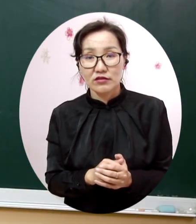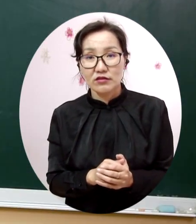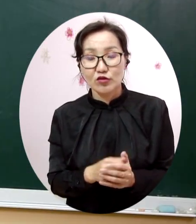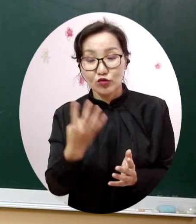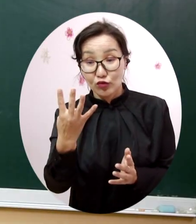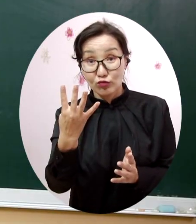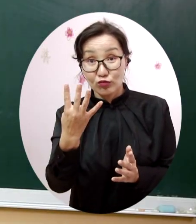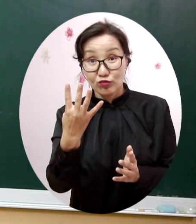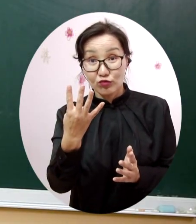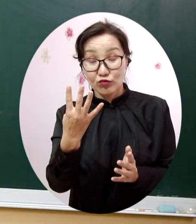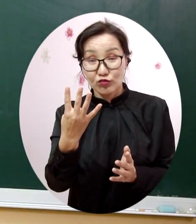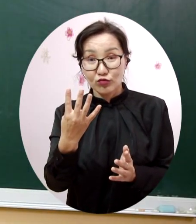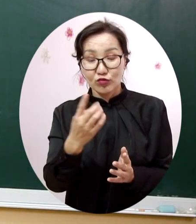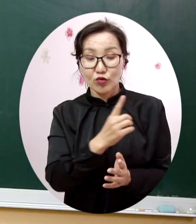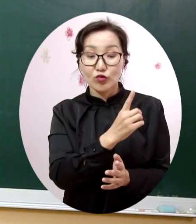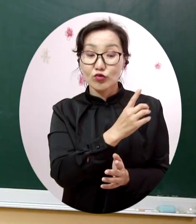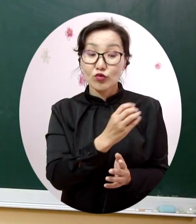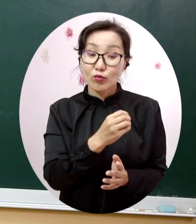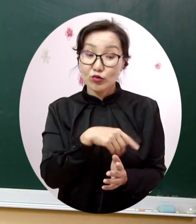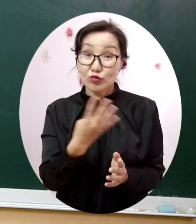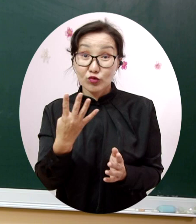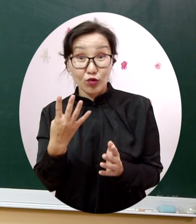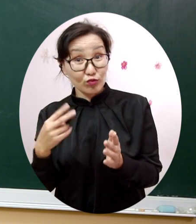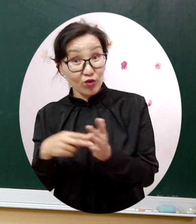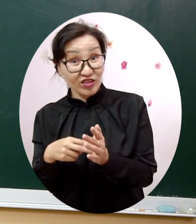За 4-т 100 маань 4-т